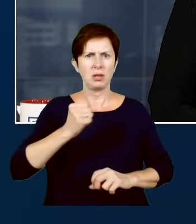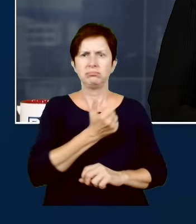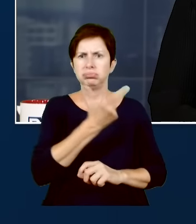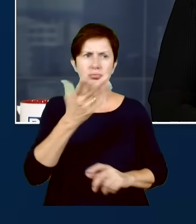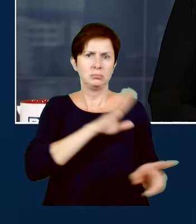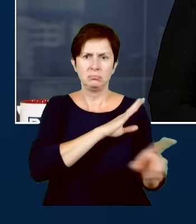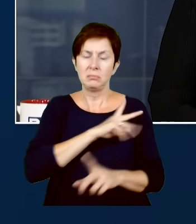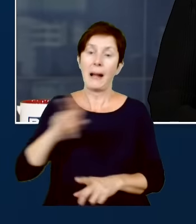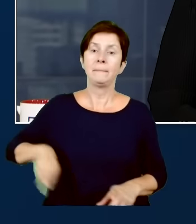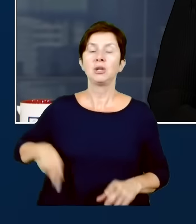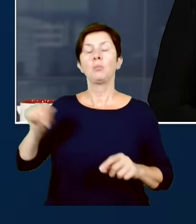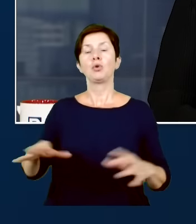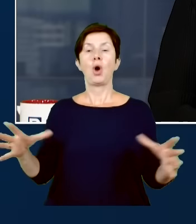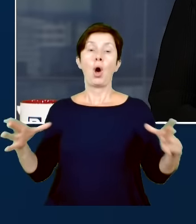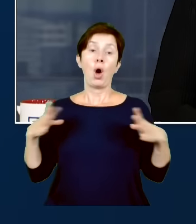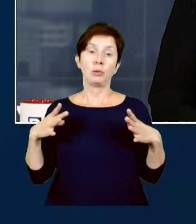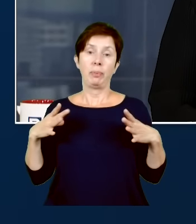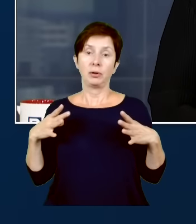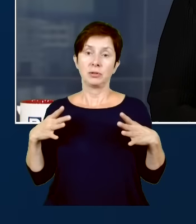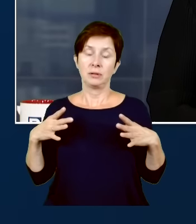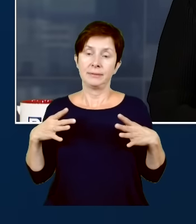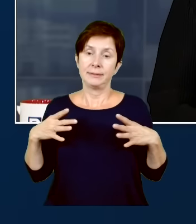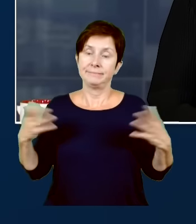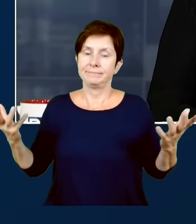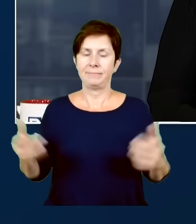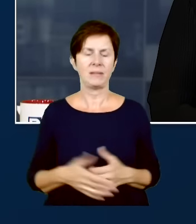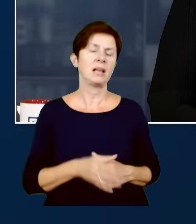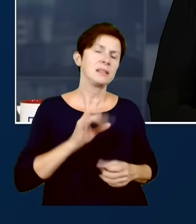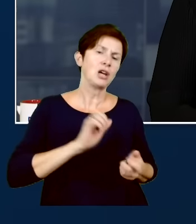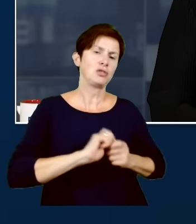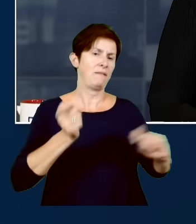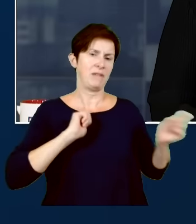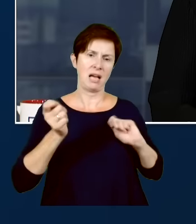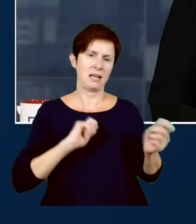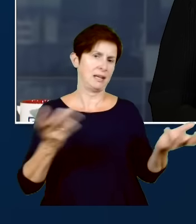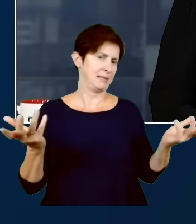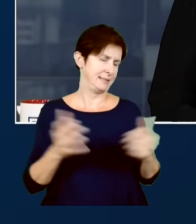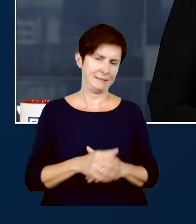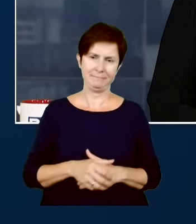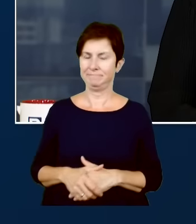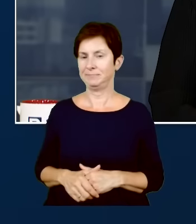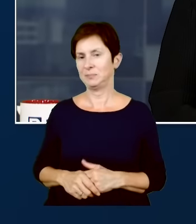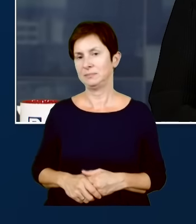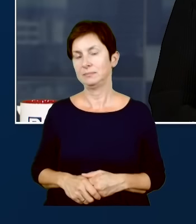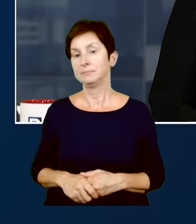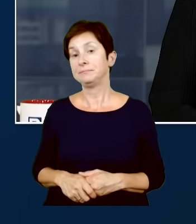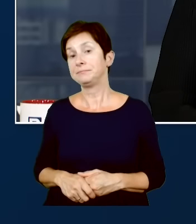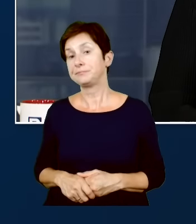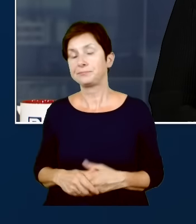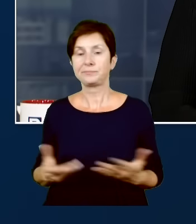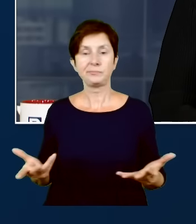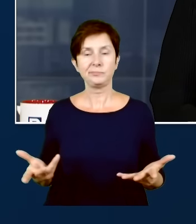musiał odpocząć oczywiście nie ma ker zero